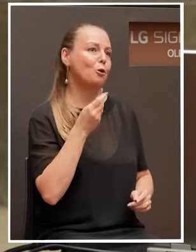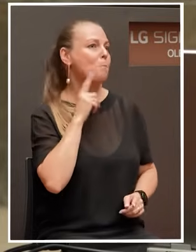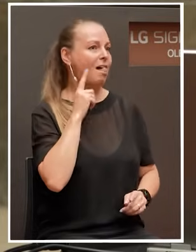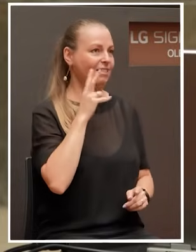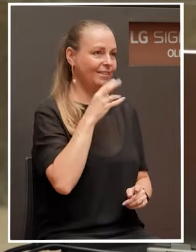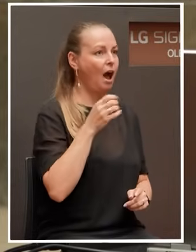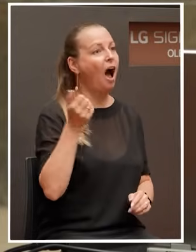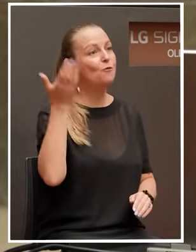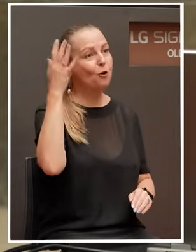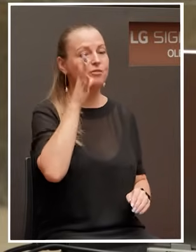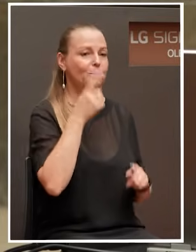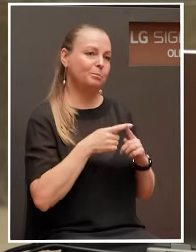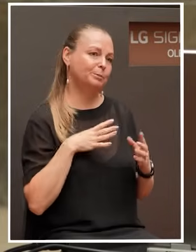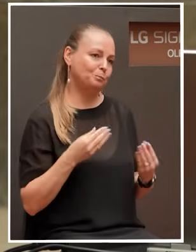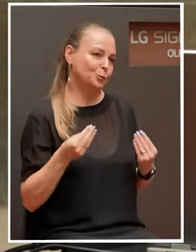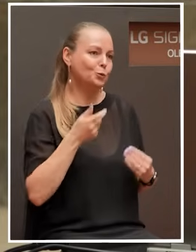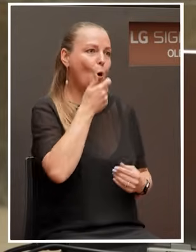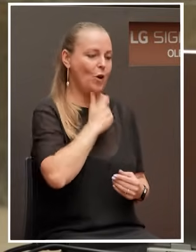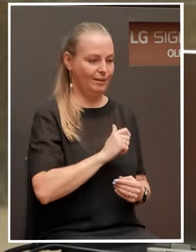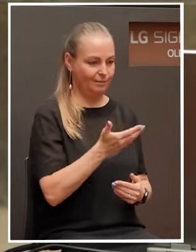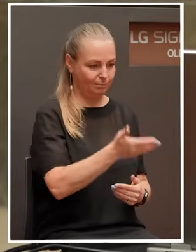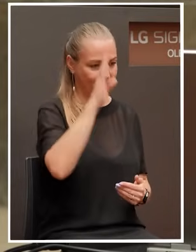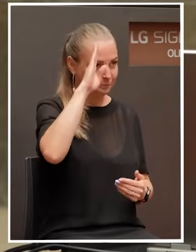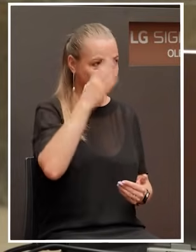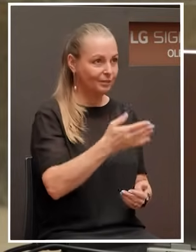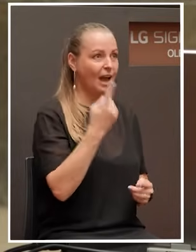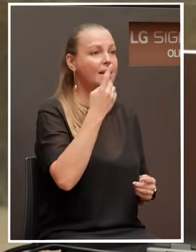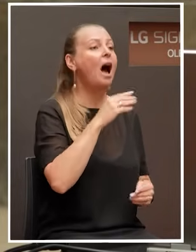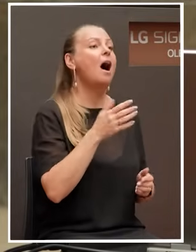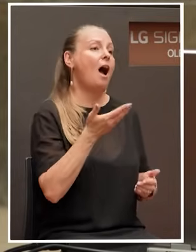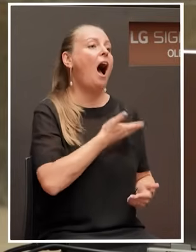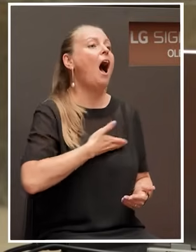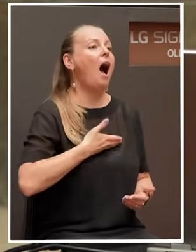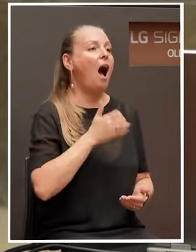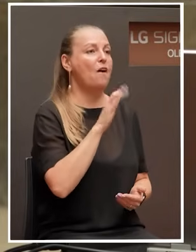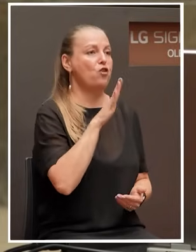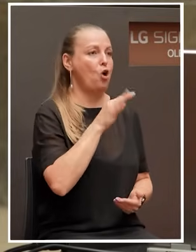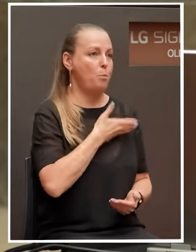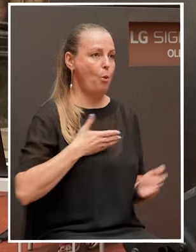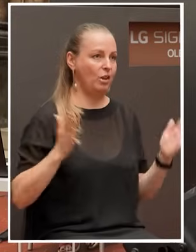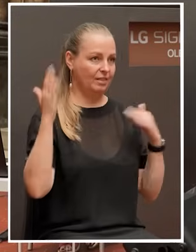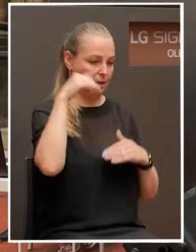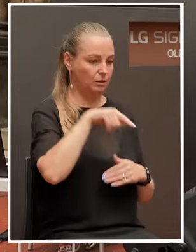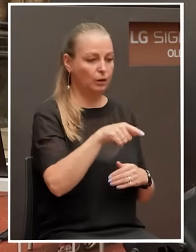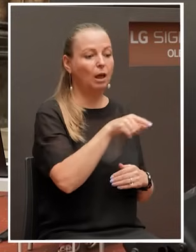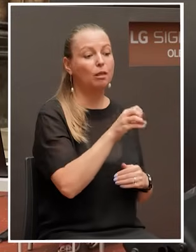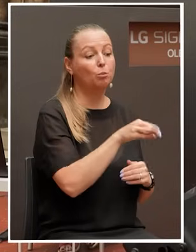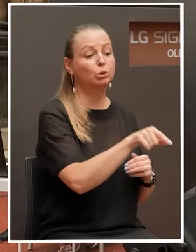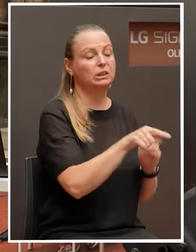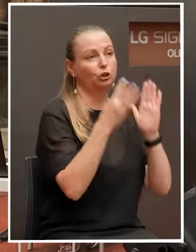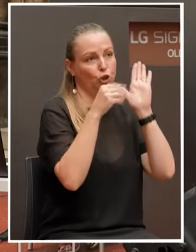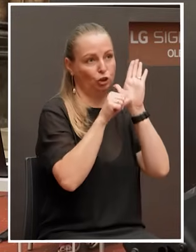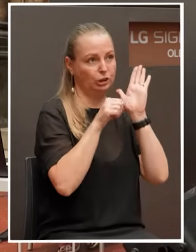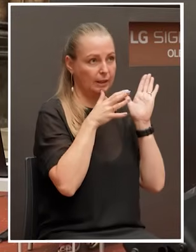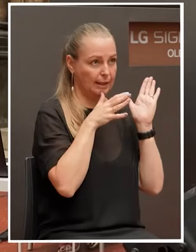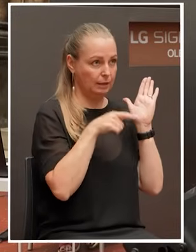был уже солидный господин. Вот обратите внимание, это первый автопортрет, который он написал в своей жизни, 46 лет.